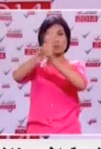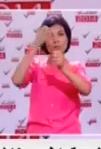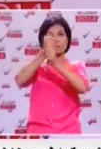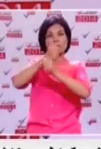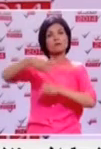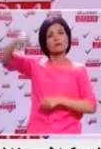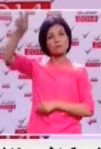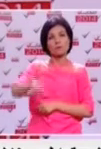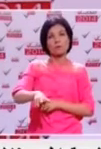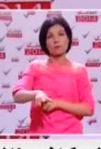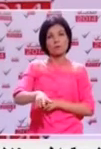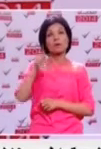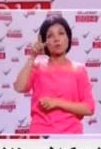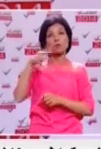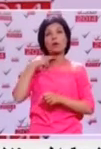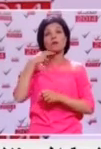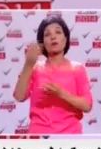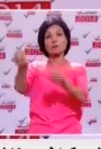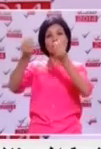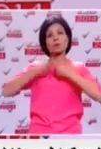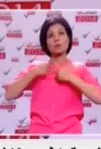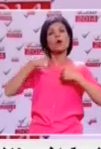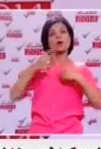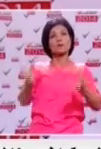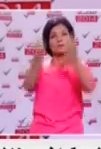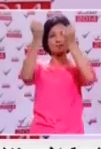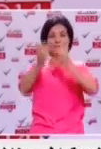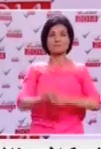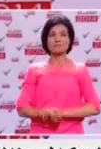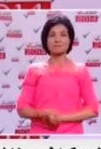أرض الواقع، منكم، معكم، وإليكم. والسلام.